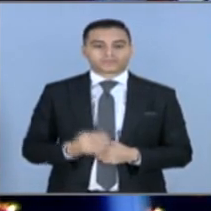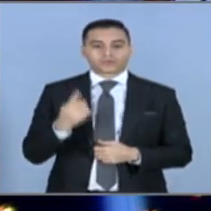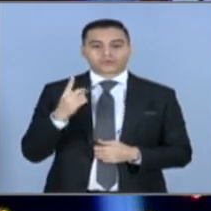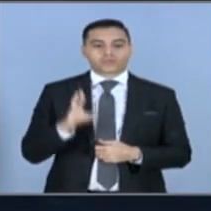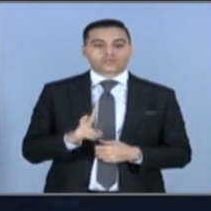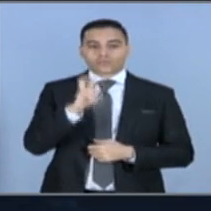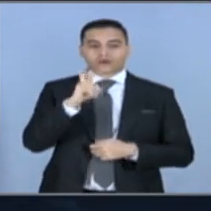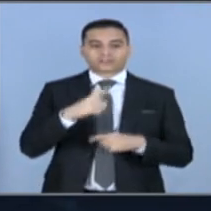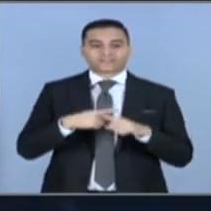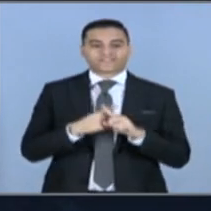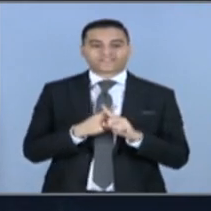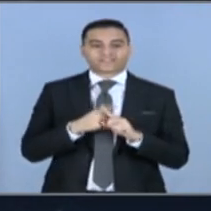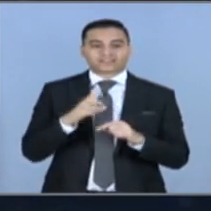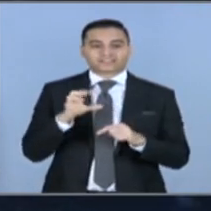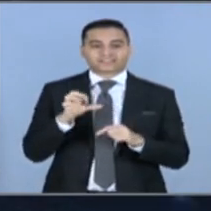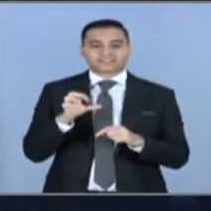حل مسألة الآتية،